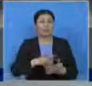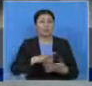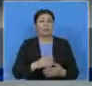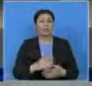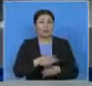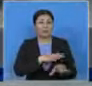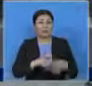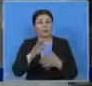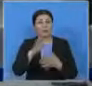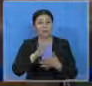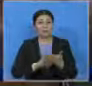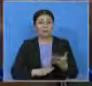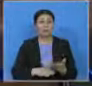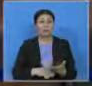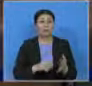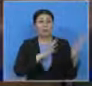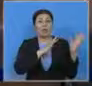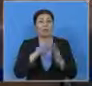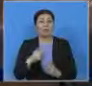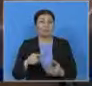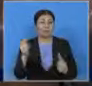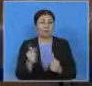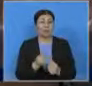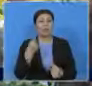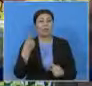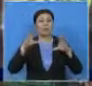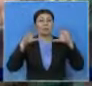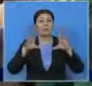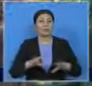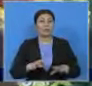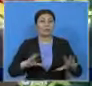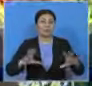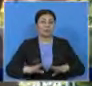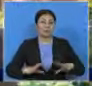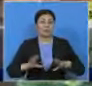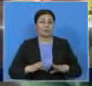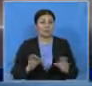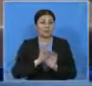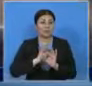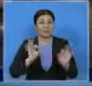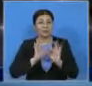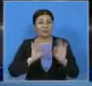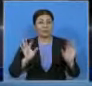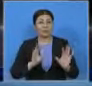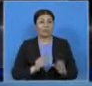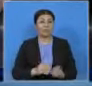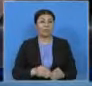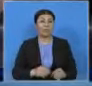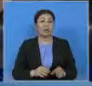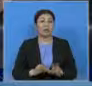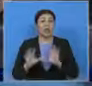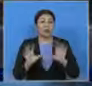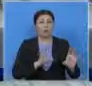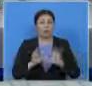выставки в парке имени первого президента. Всадники представляли своих лошадей, делились особенностями по содержанию и уходу